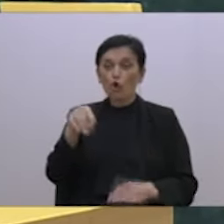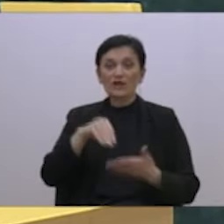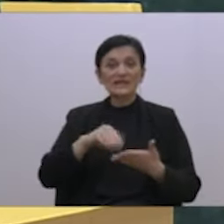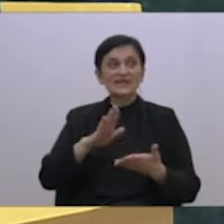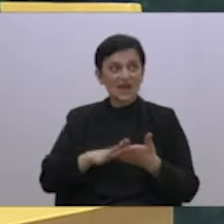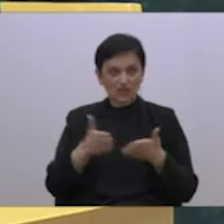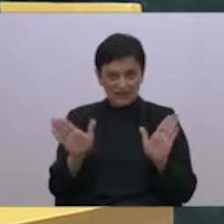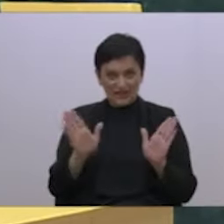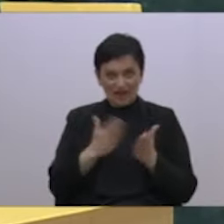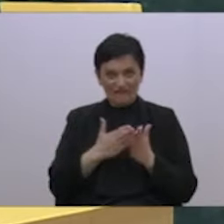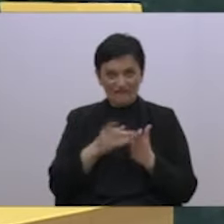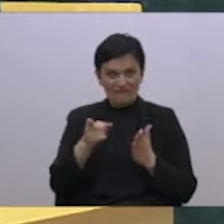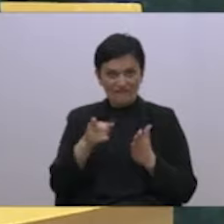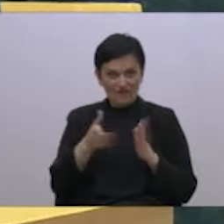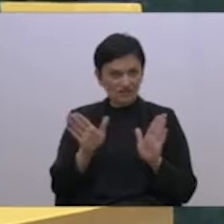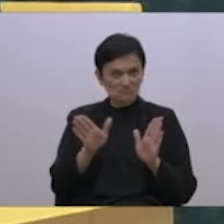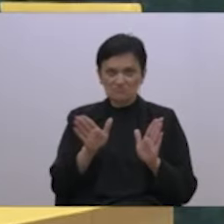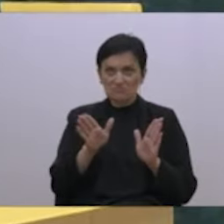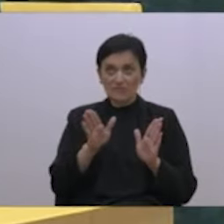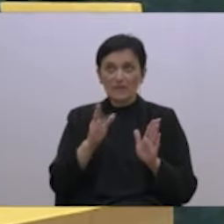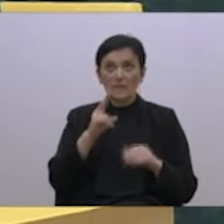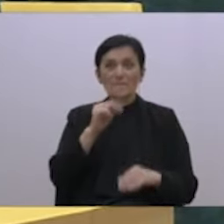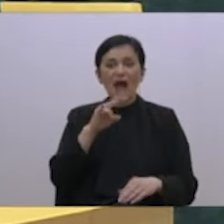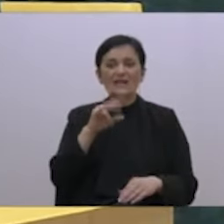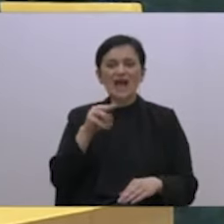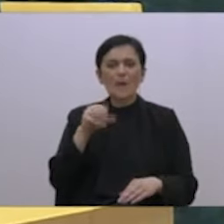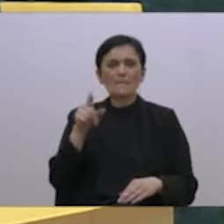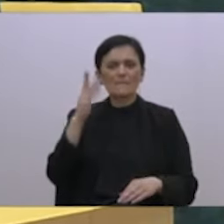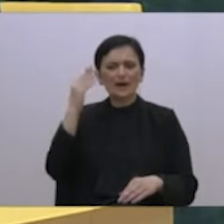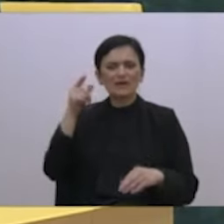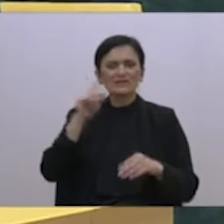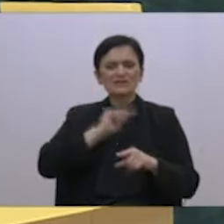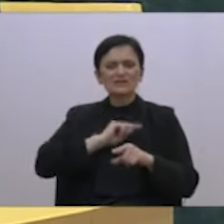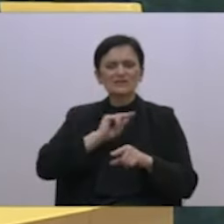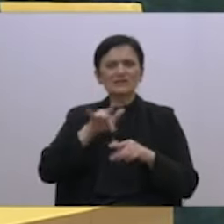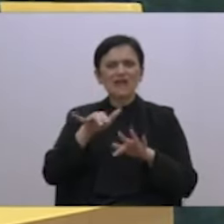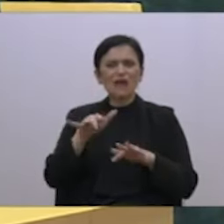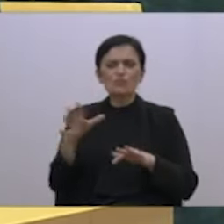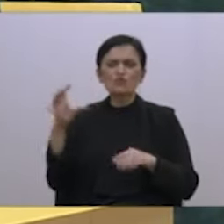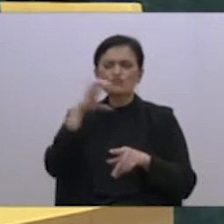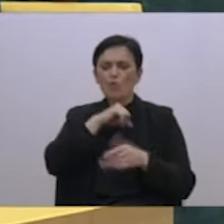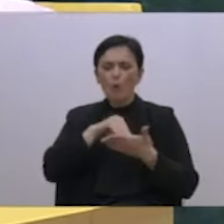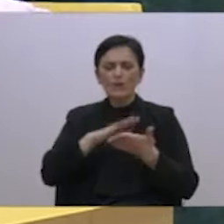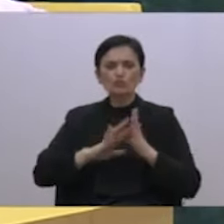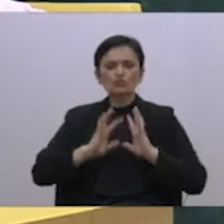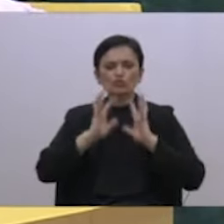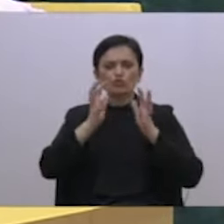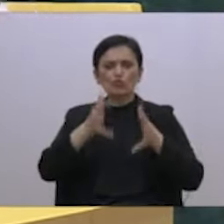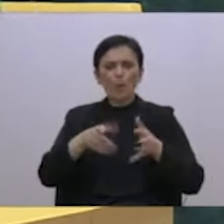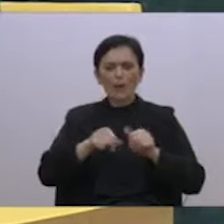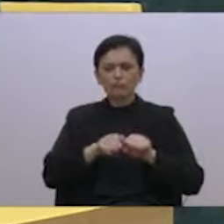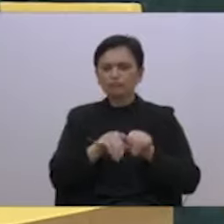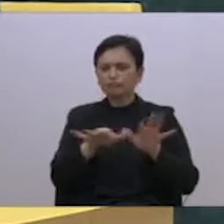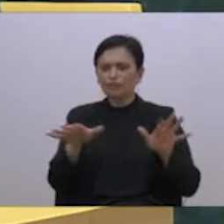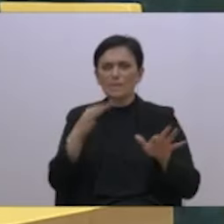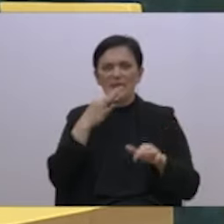ღია არის ოფშორში? იმ პანამის საქმეებში ვიღაც თანამშრომელმა რომ ის რეესტრი მოიპარა და მერე მთელ მსოფლიოს რომ მოედო და იქ